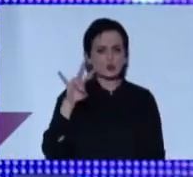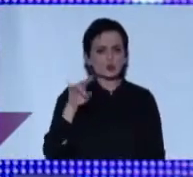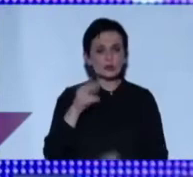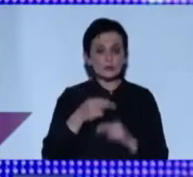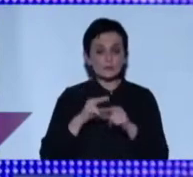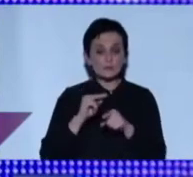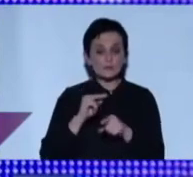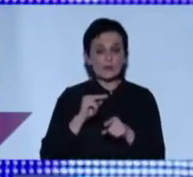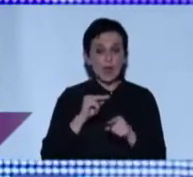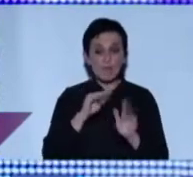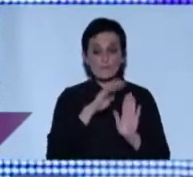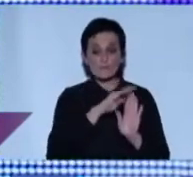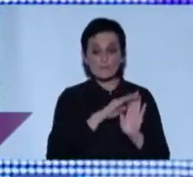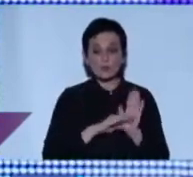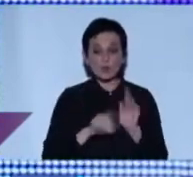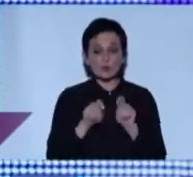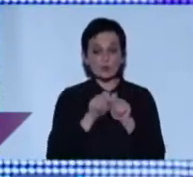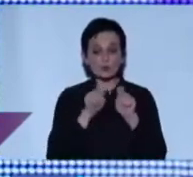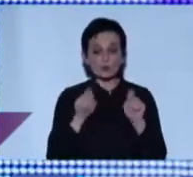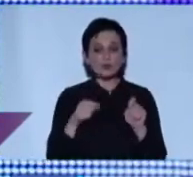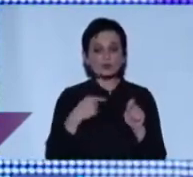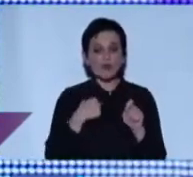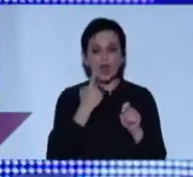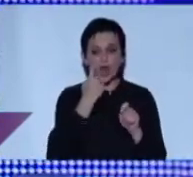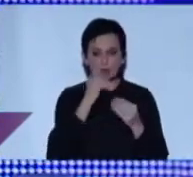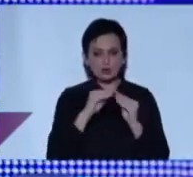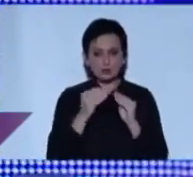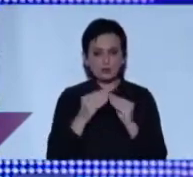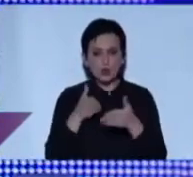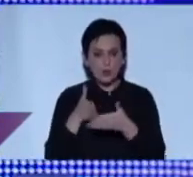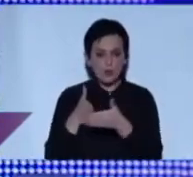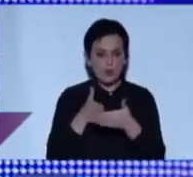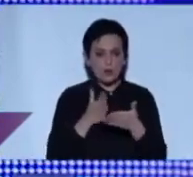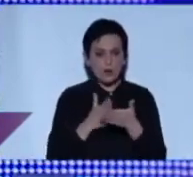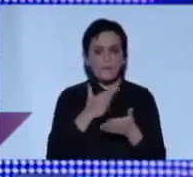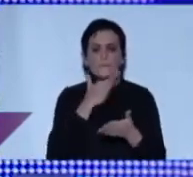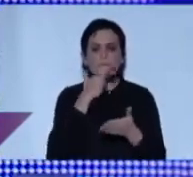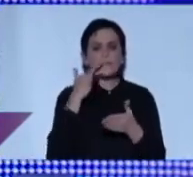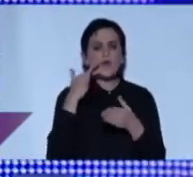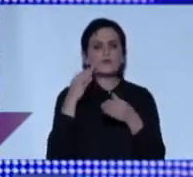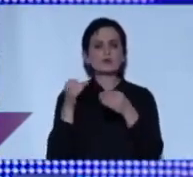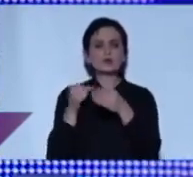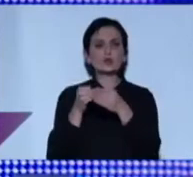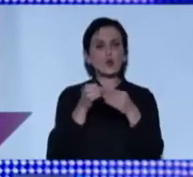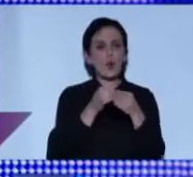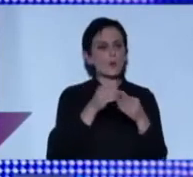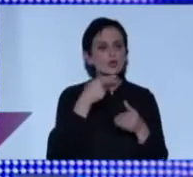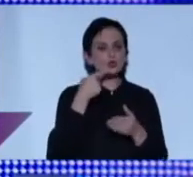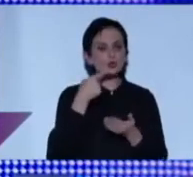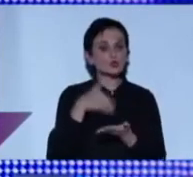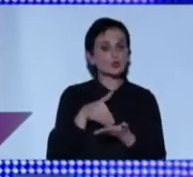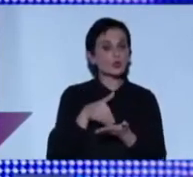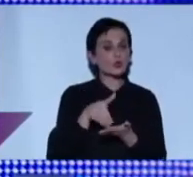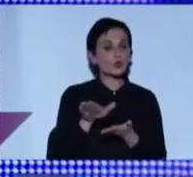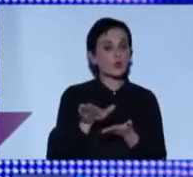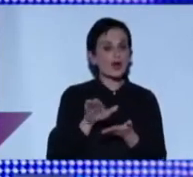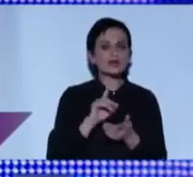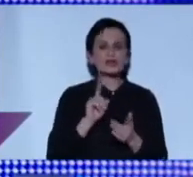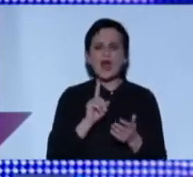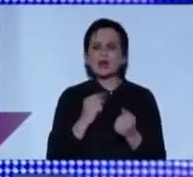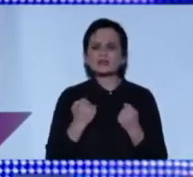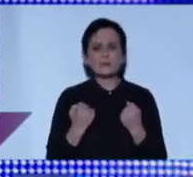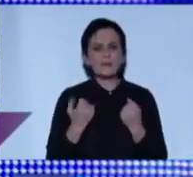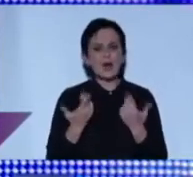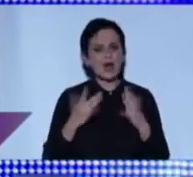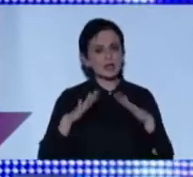ამ პროგრამის შექმნისას შევეჩეხეთ ერთ პრობლემას, რომ ძალიან ბევრი კომპანია იტყოდა უარს, რაც არ უნდა მაგარი